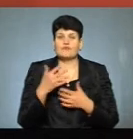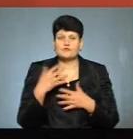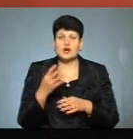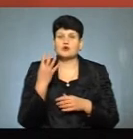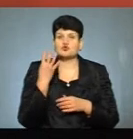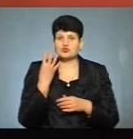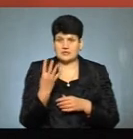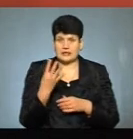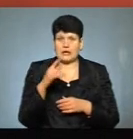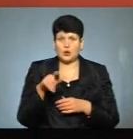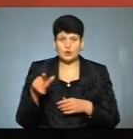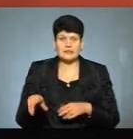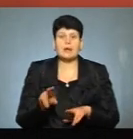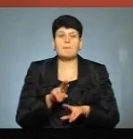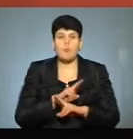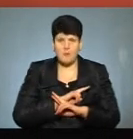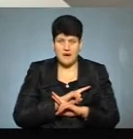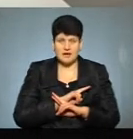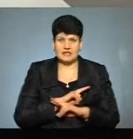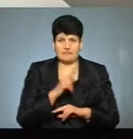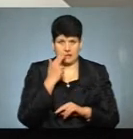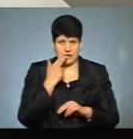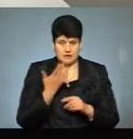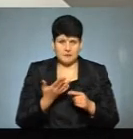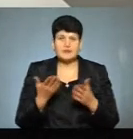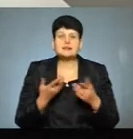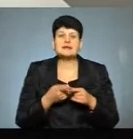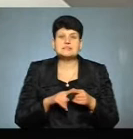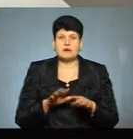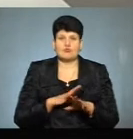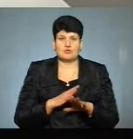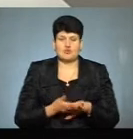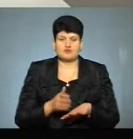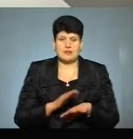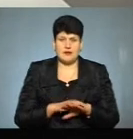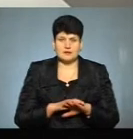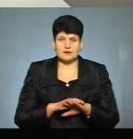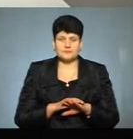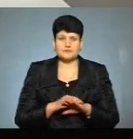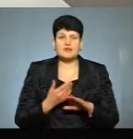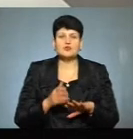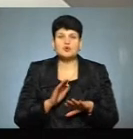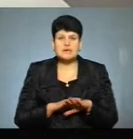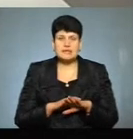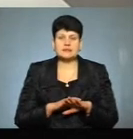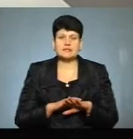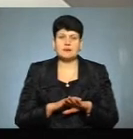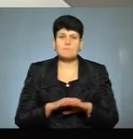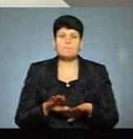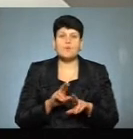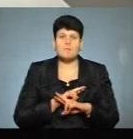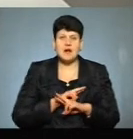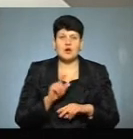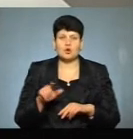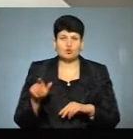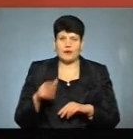4 людини померли від грипу. Які це були ускладнення? Тому що, в принципі, від ускладнення помирають люди, а не